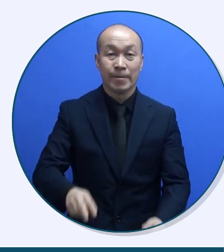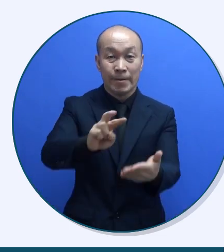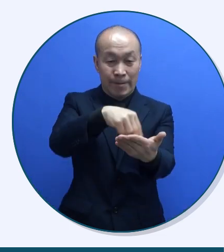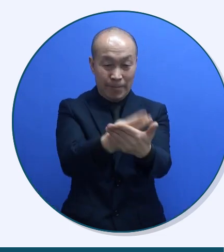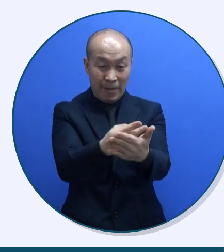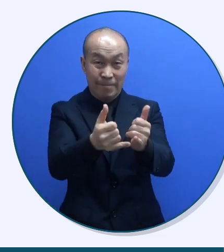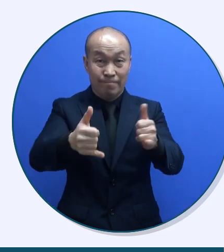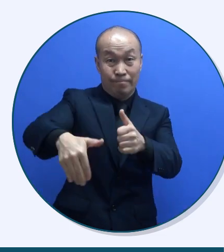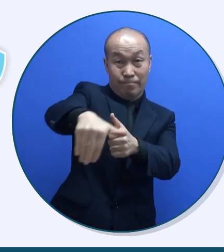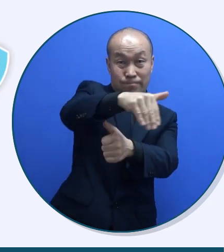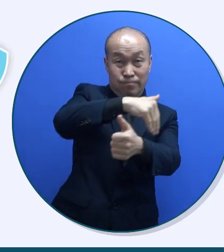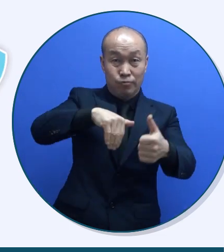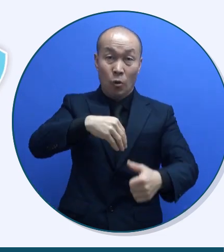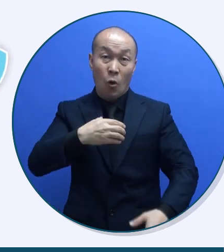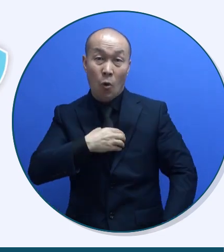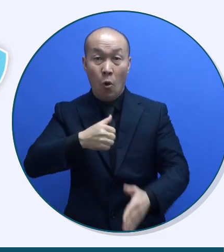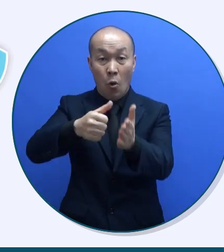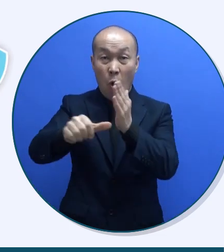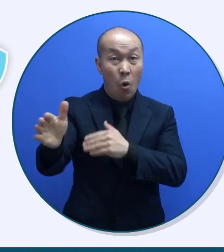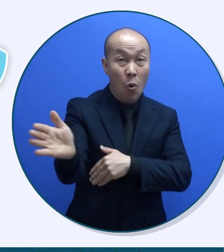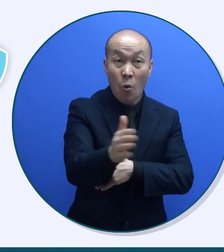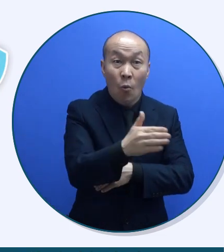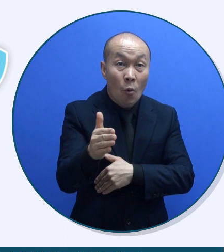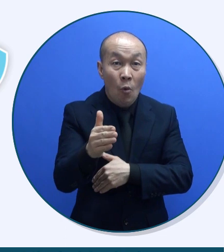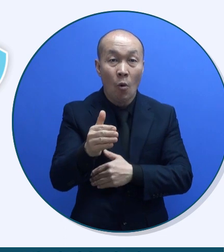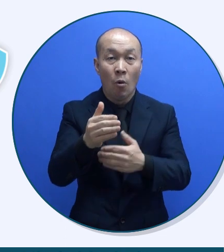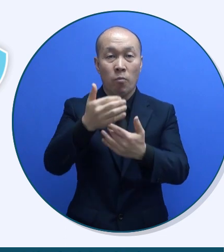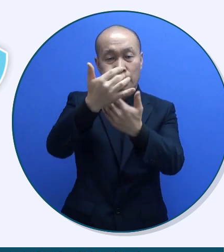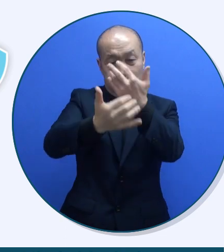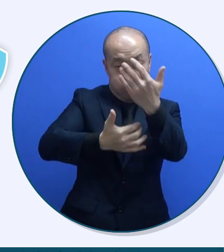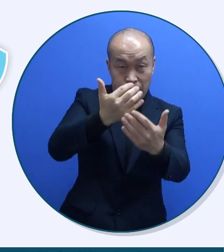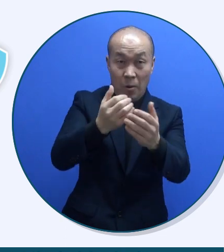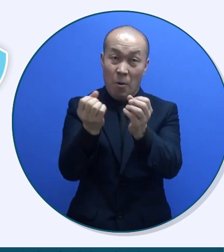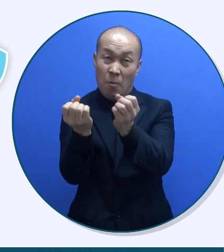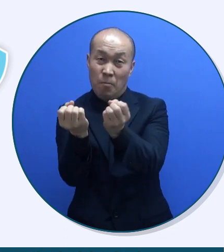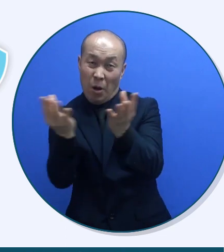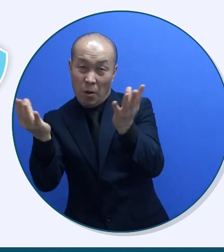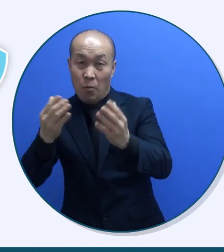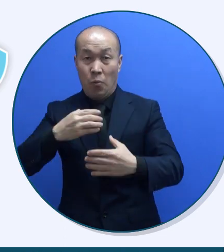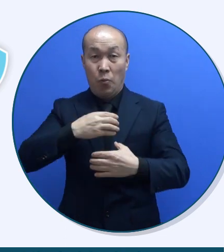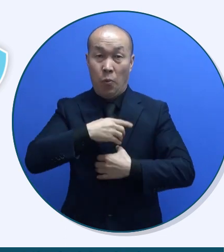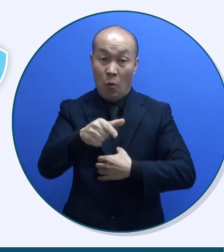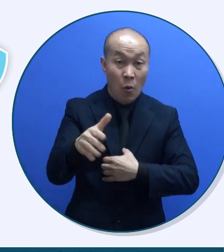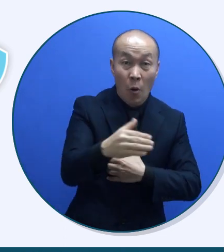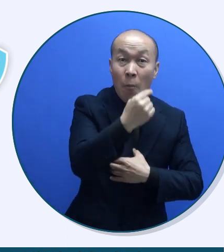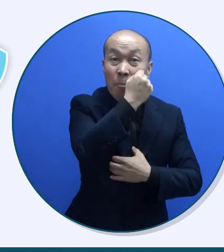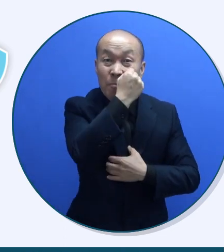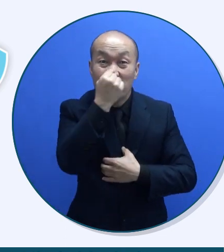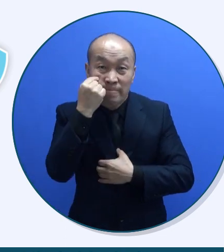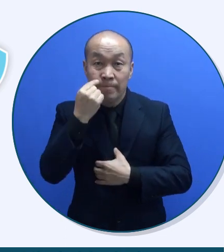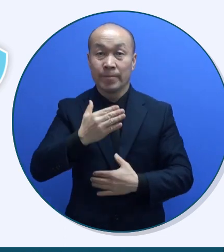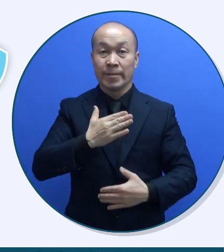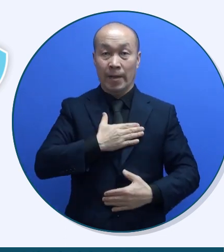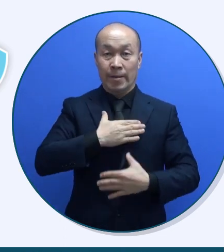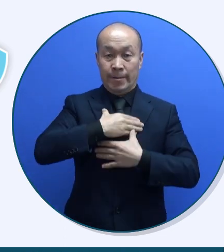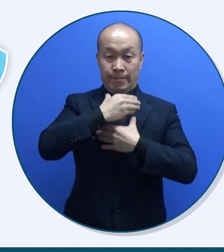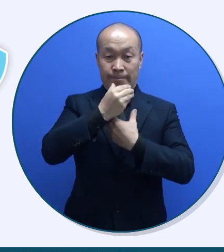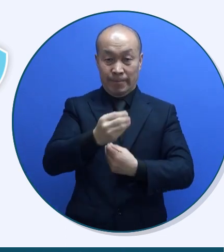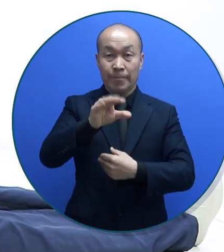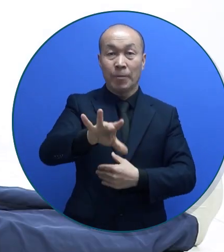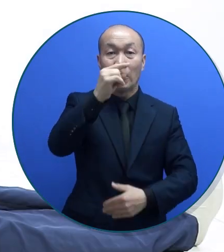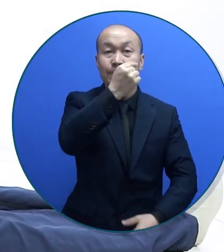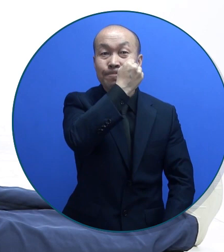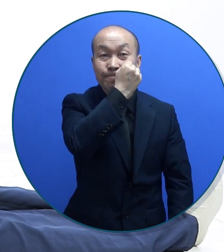쓰러진 사람 주위에 위험한 물건은 없는지, 화재나 폭발의 위험은 없는지 확인해서 자신의 안전을 먼저 확보해야 합니다.